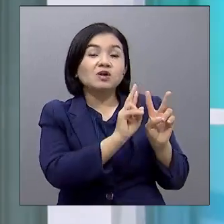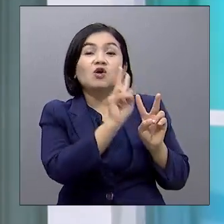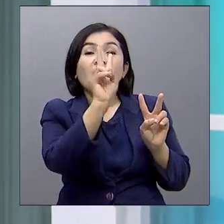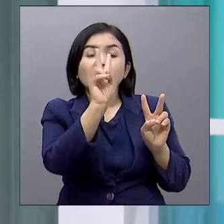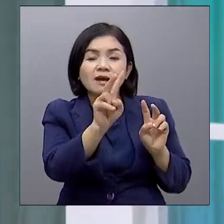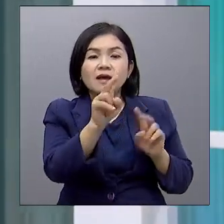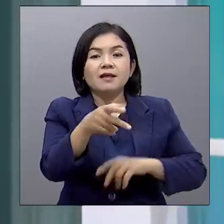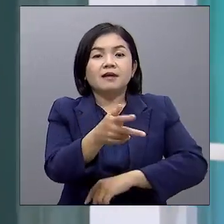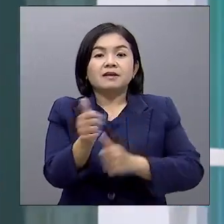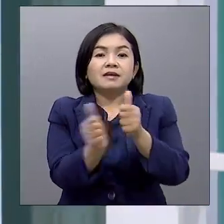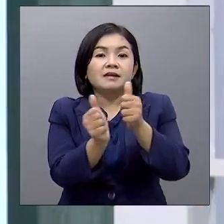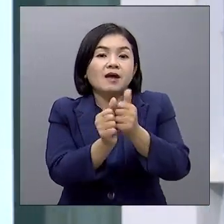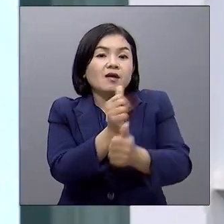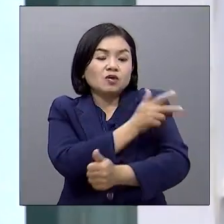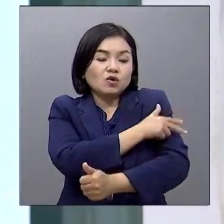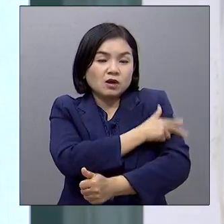ISBN